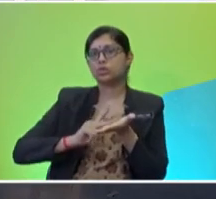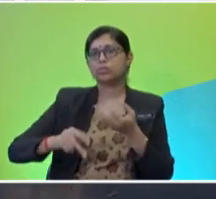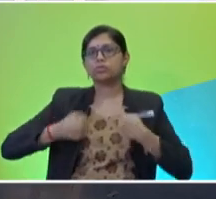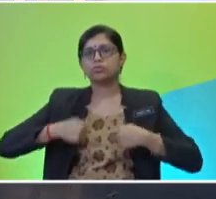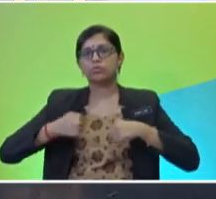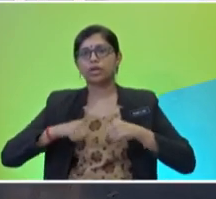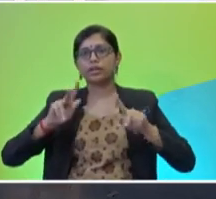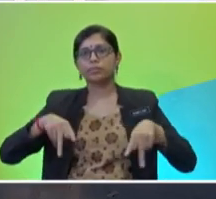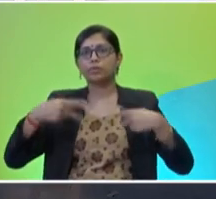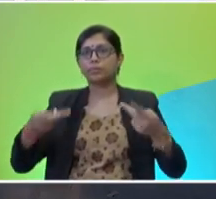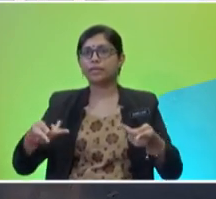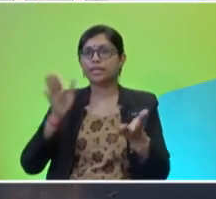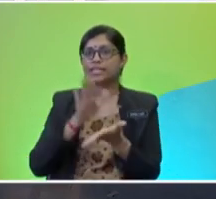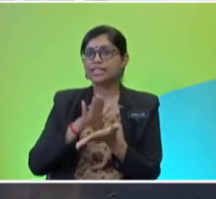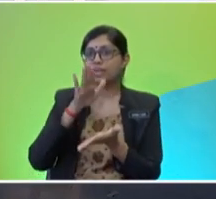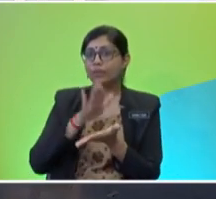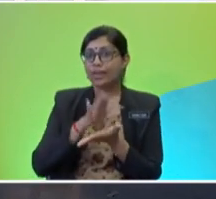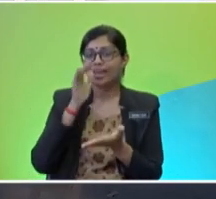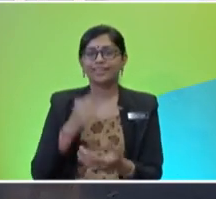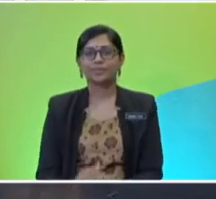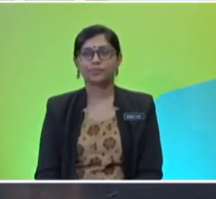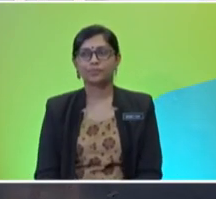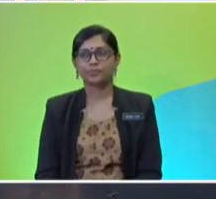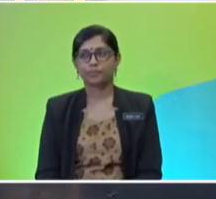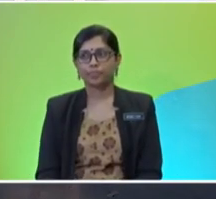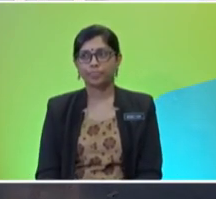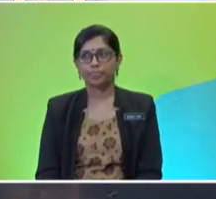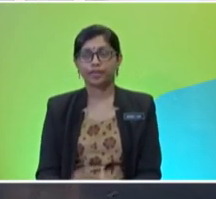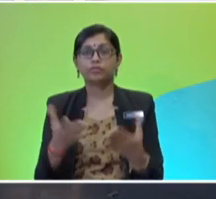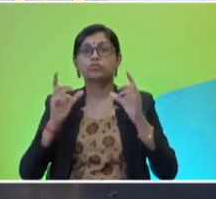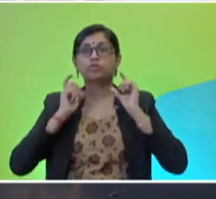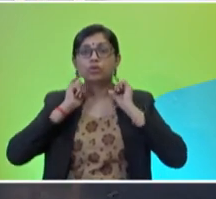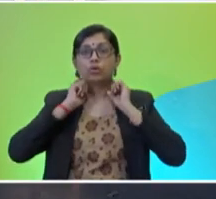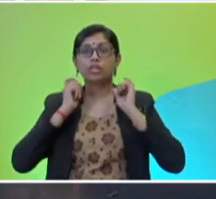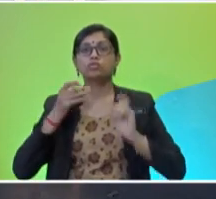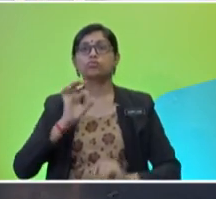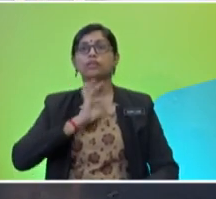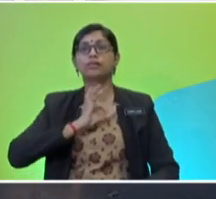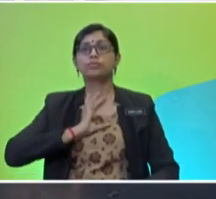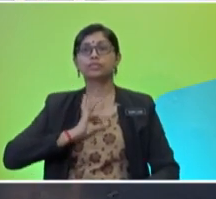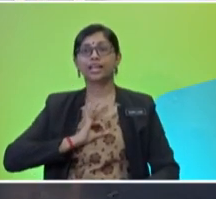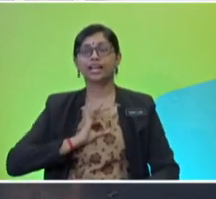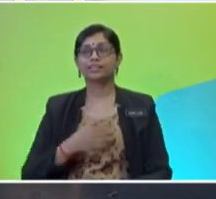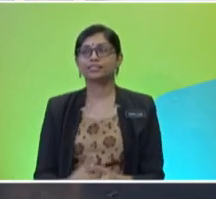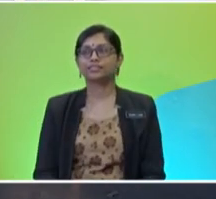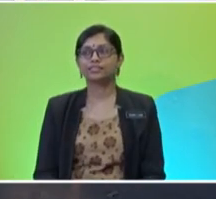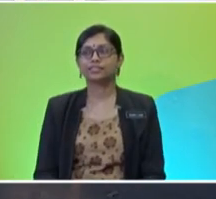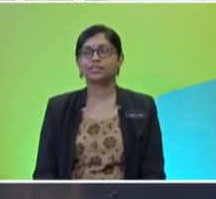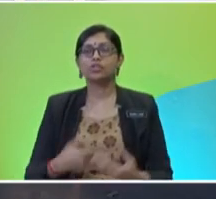Okey. Nampak tak dia punya kemas kat situ, dah berkolor elok-elok. Okay. Dah selesa